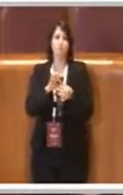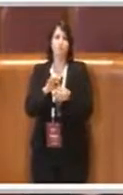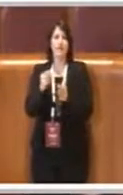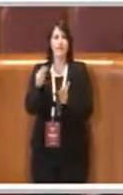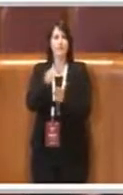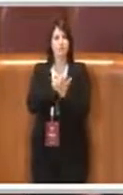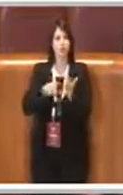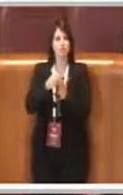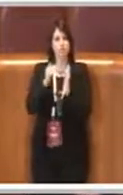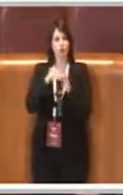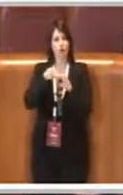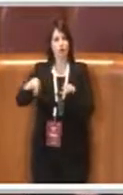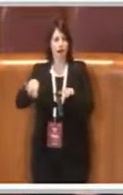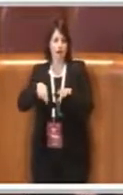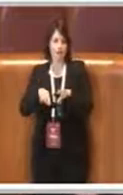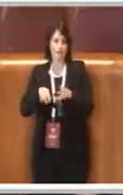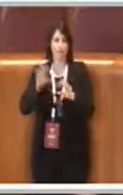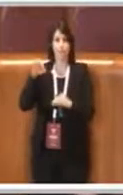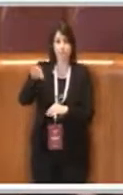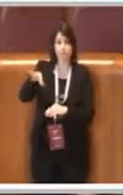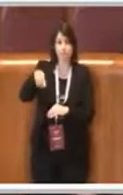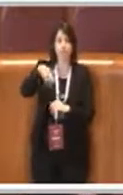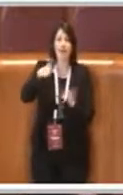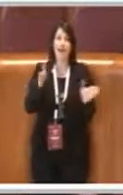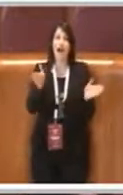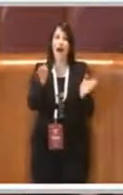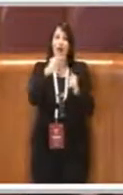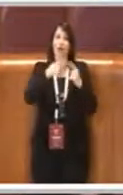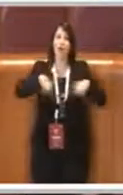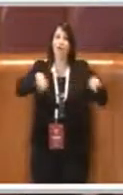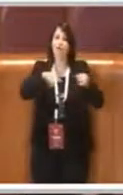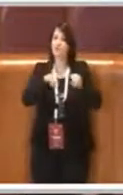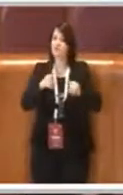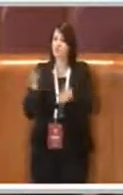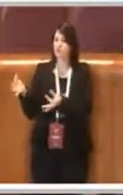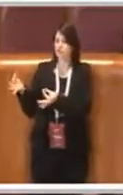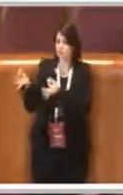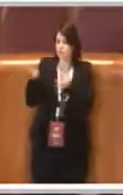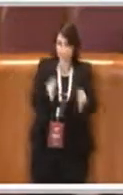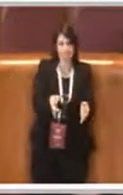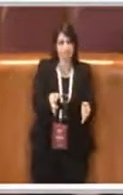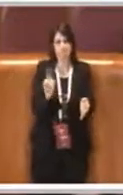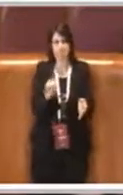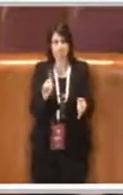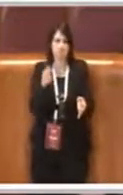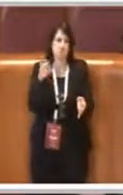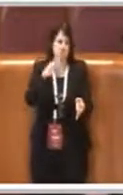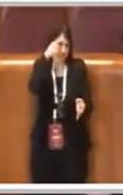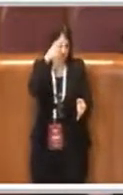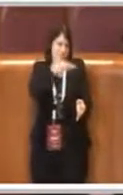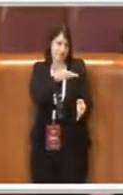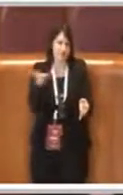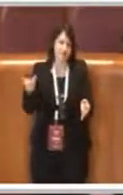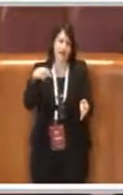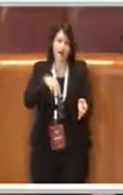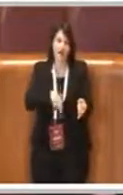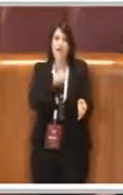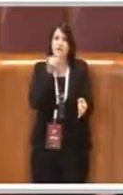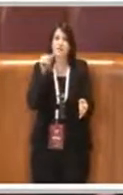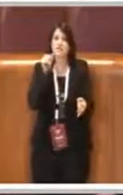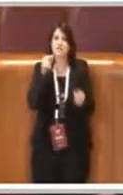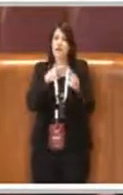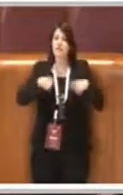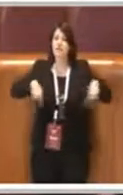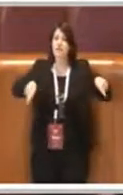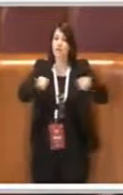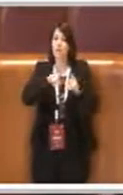non vengono in aula a consigliare perché, come sapete, non hanno necessità di un'approvazione